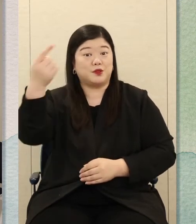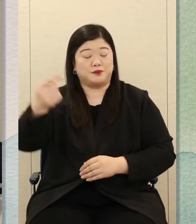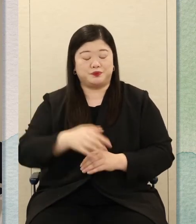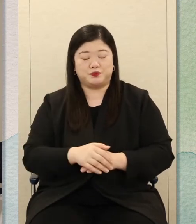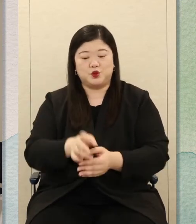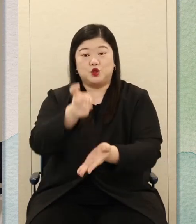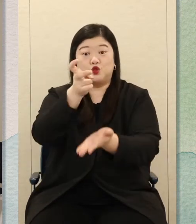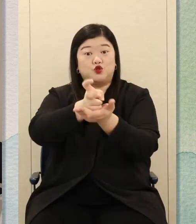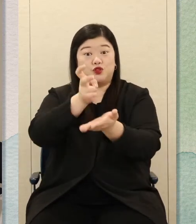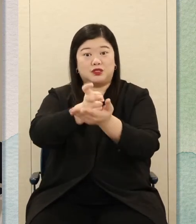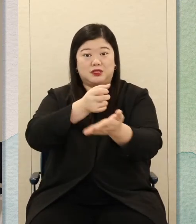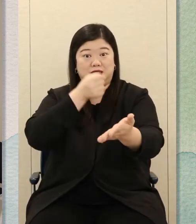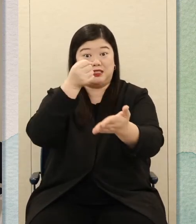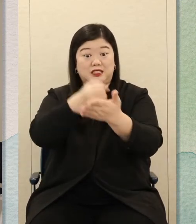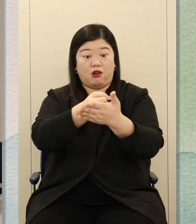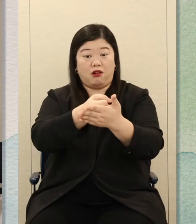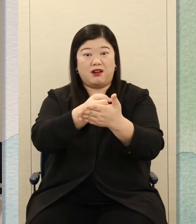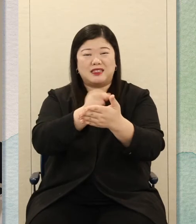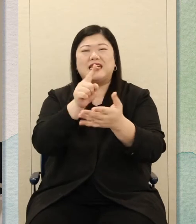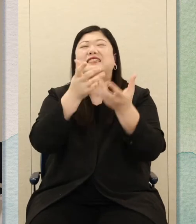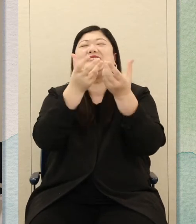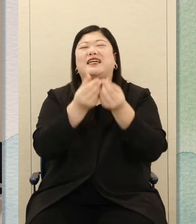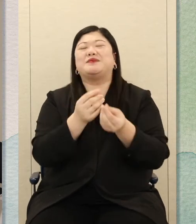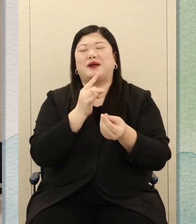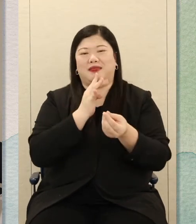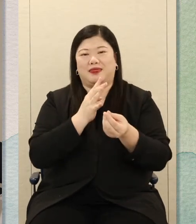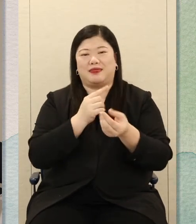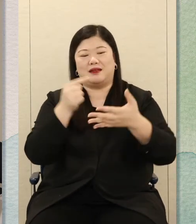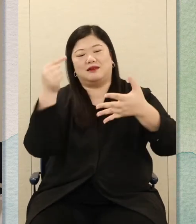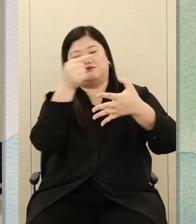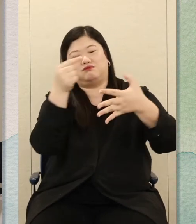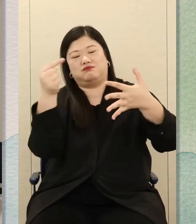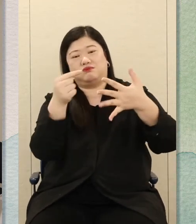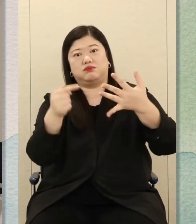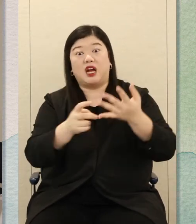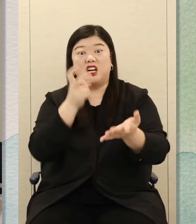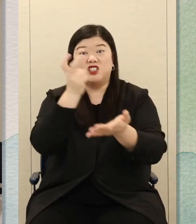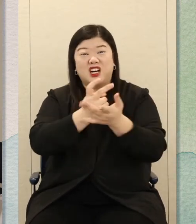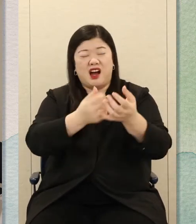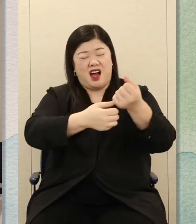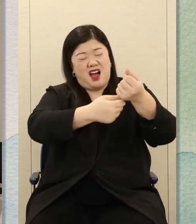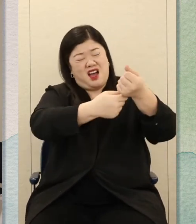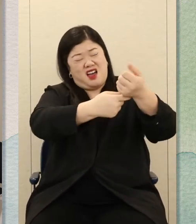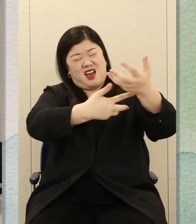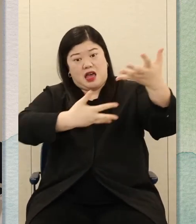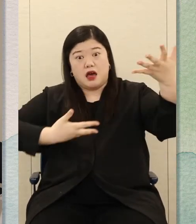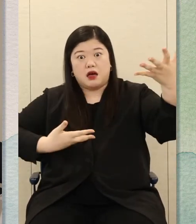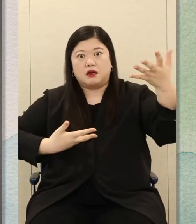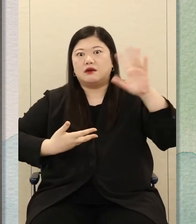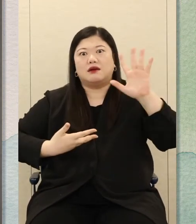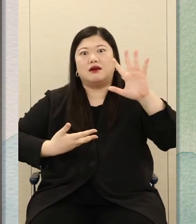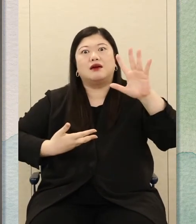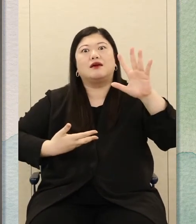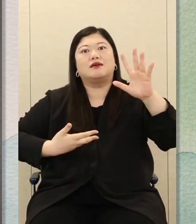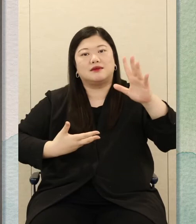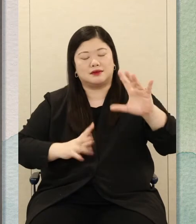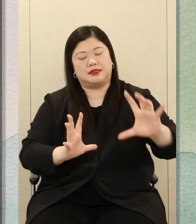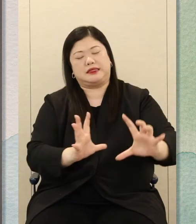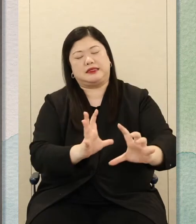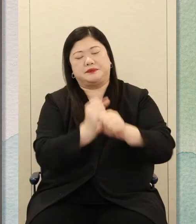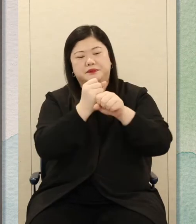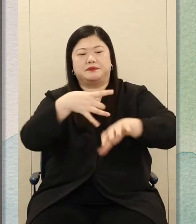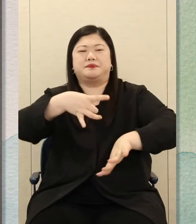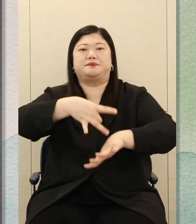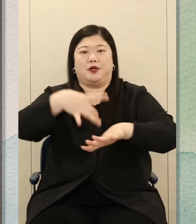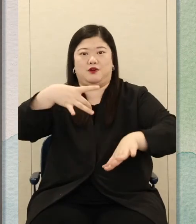정하기 규칙도 있는데요. 이것도 예시예요. 일단 규칙 너무 많이 정하시면 안 되고요. 예, 그 다음에 각자 필요하다고